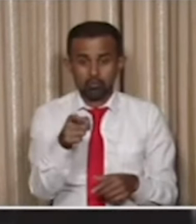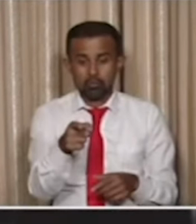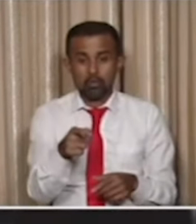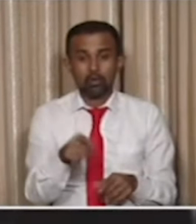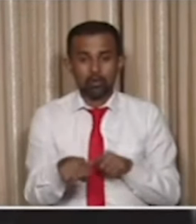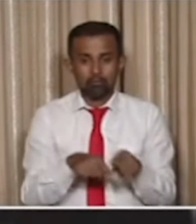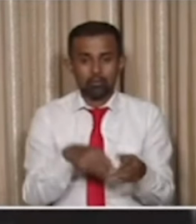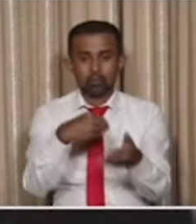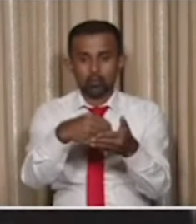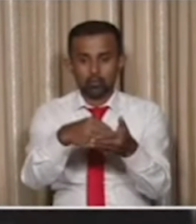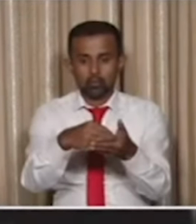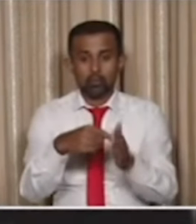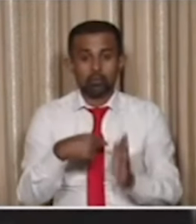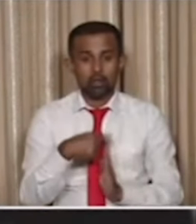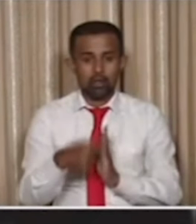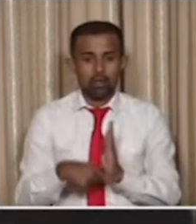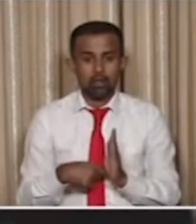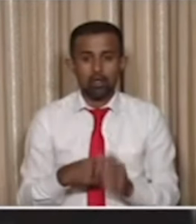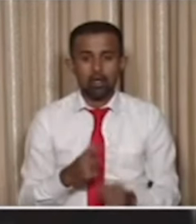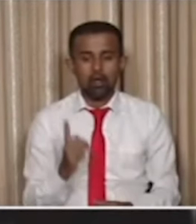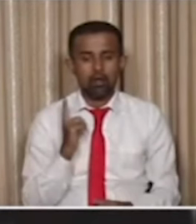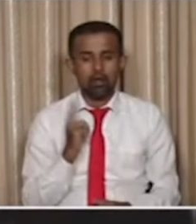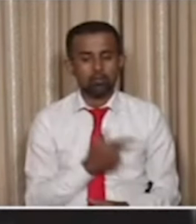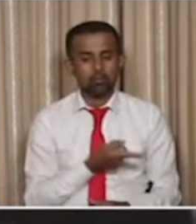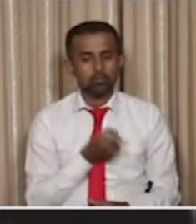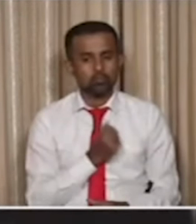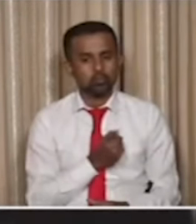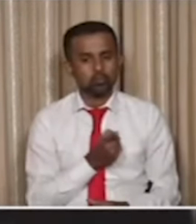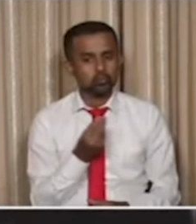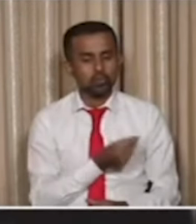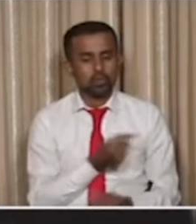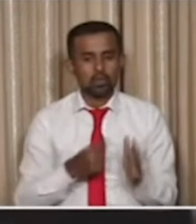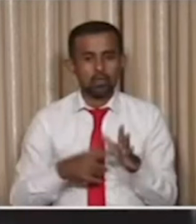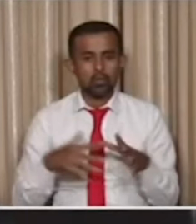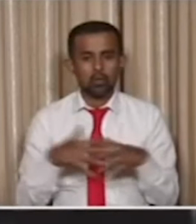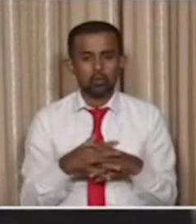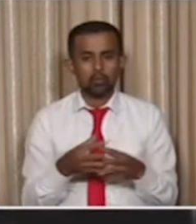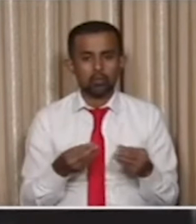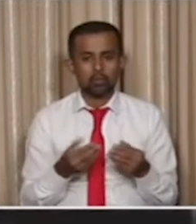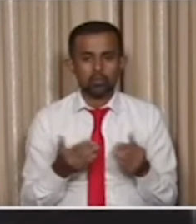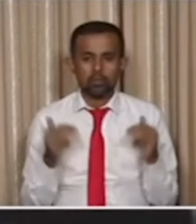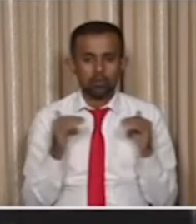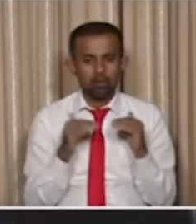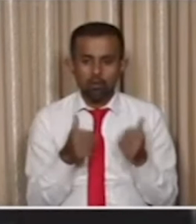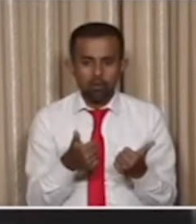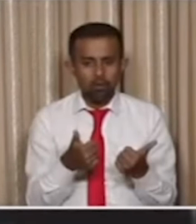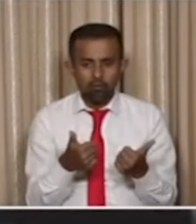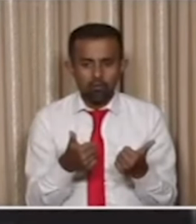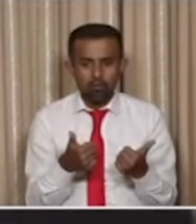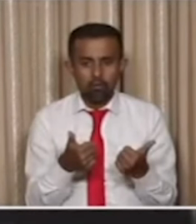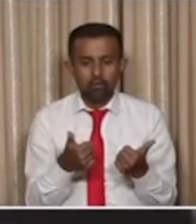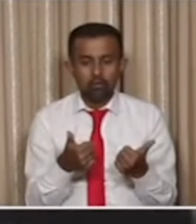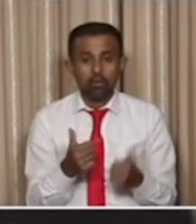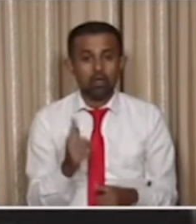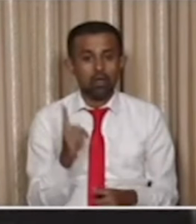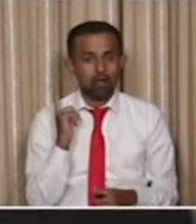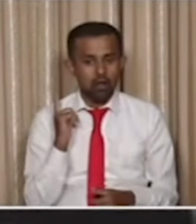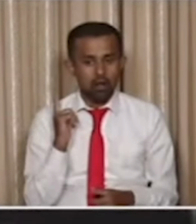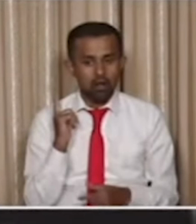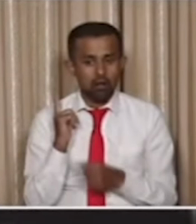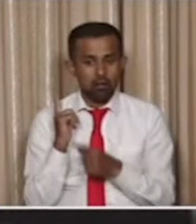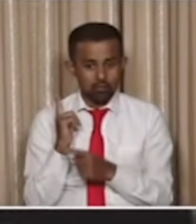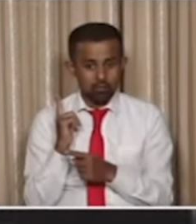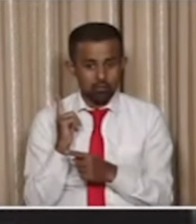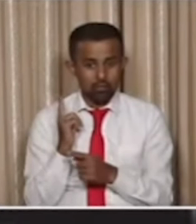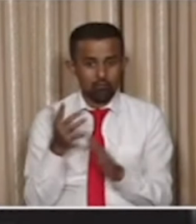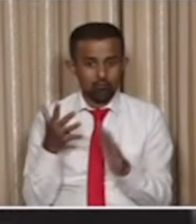එහෙම සලකපු රටක රණවිරුවට දඬුවම් කරන්න නීති ගේන එක කතරම් සාධාරණද එක්කෝ රණවිරුවටයි රණවිරුවට